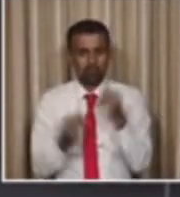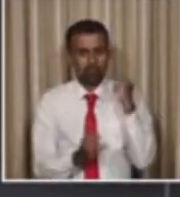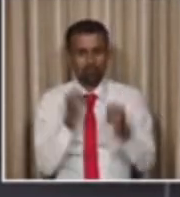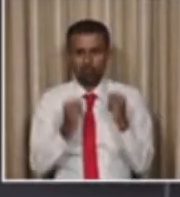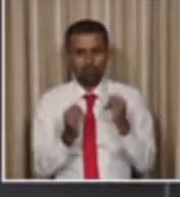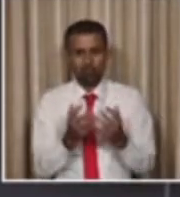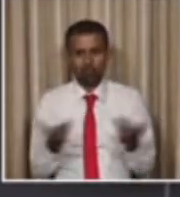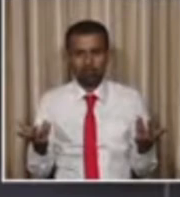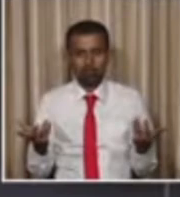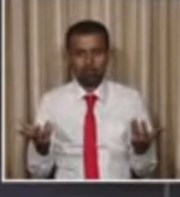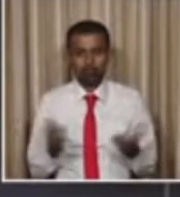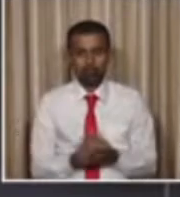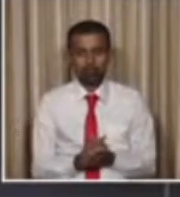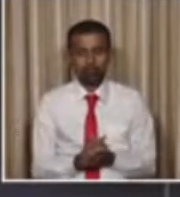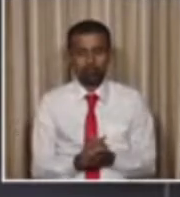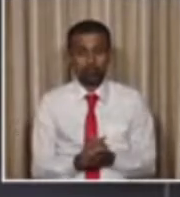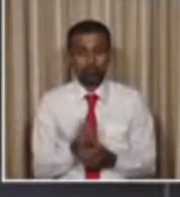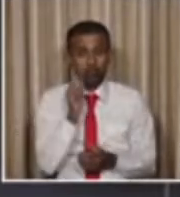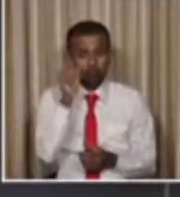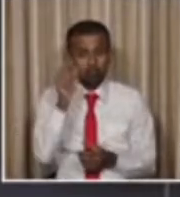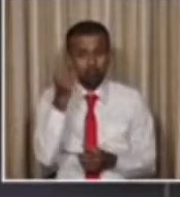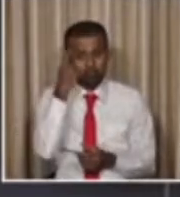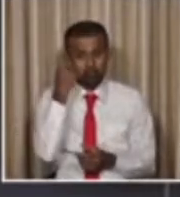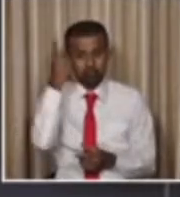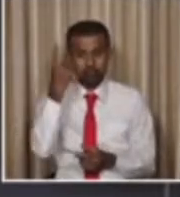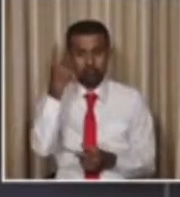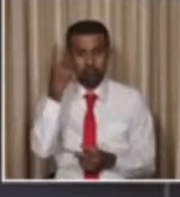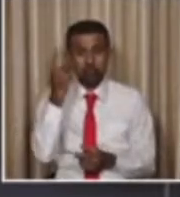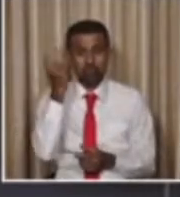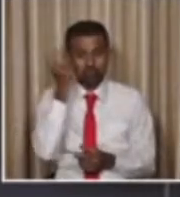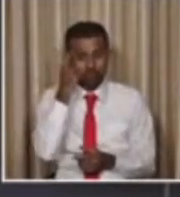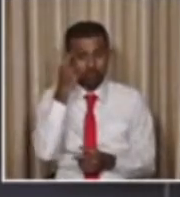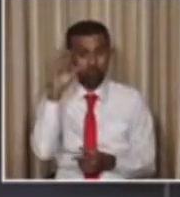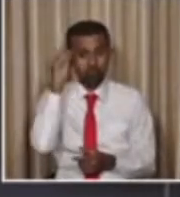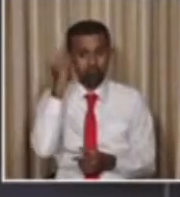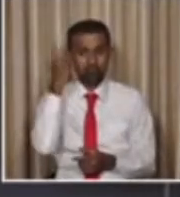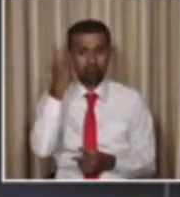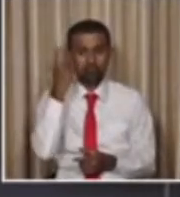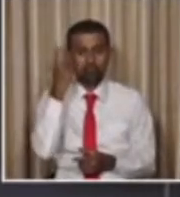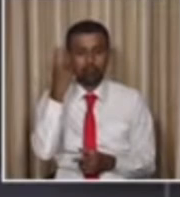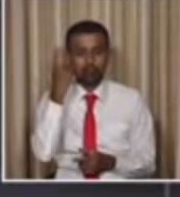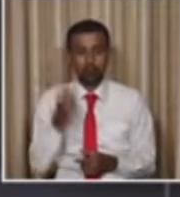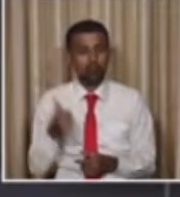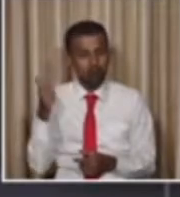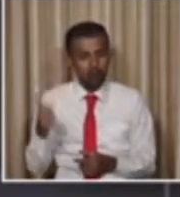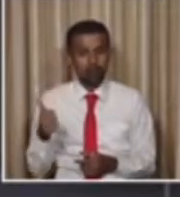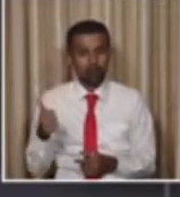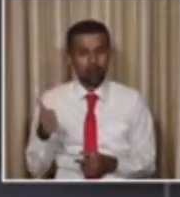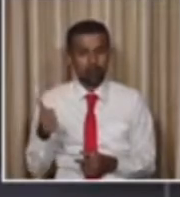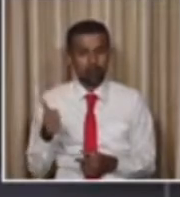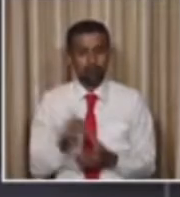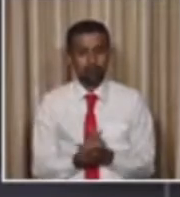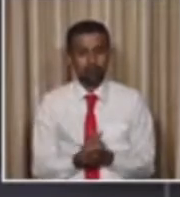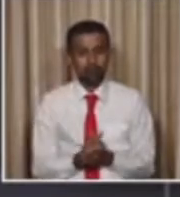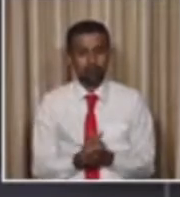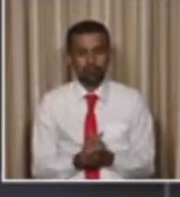කරන්නේ නැහැ ඒක තමයි එතුමාගේ බුද්ධිය එතුමාගේ දැනුම ඒක තමයි හරි ඉතින් එතුමාව